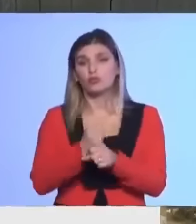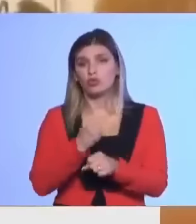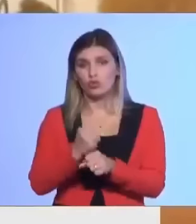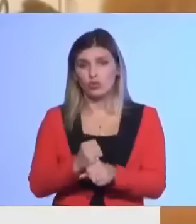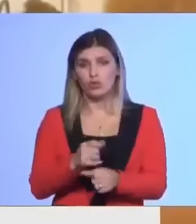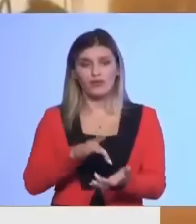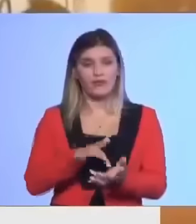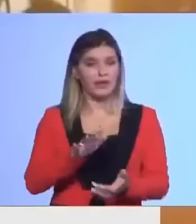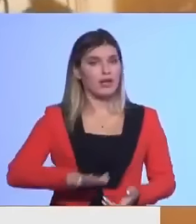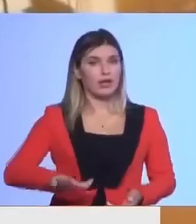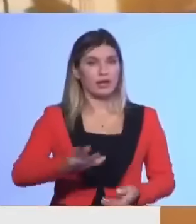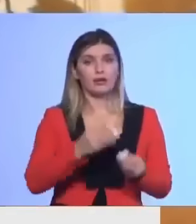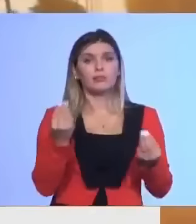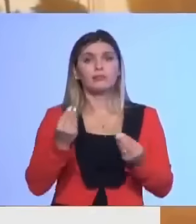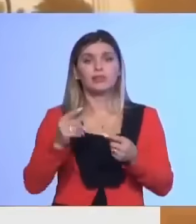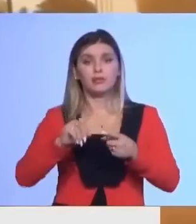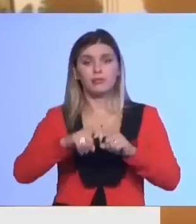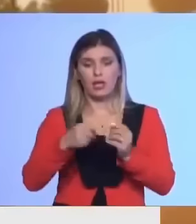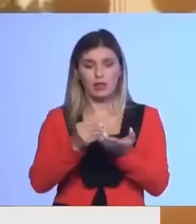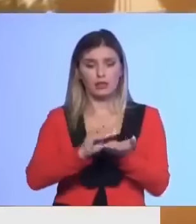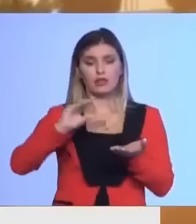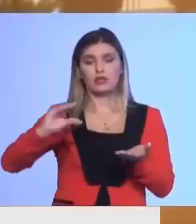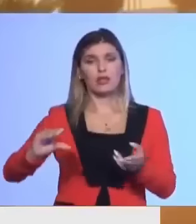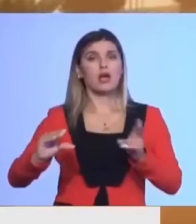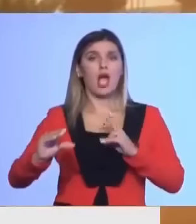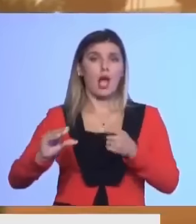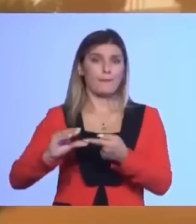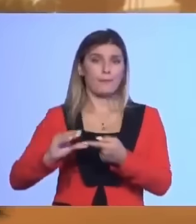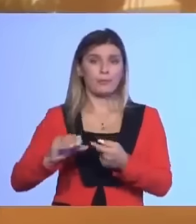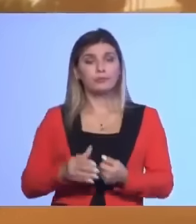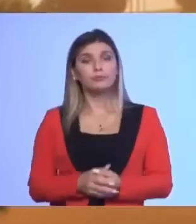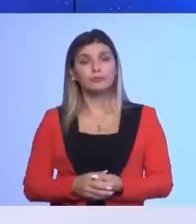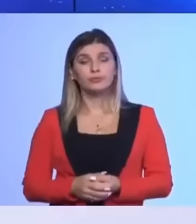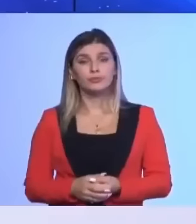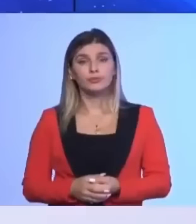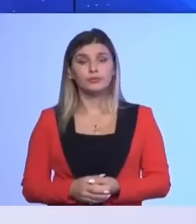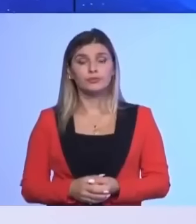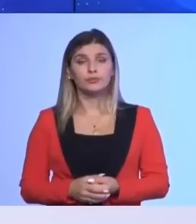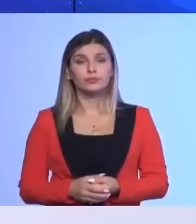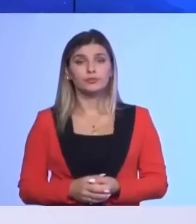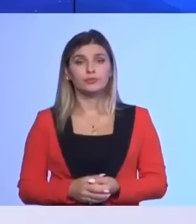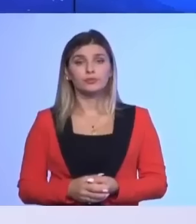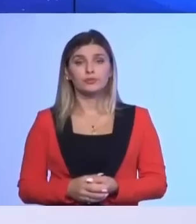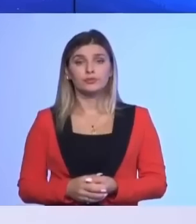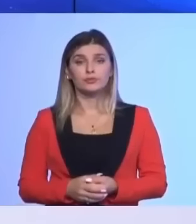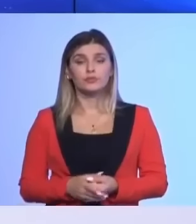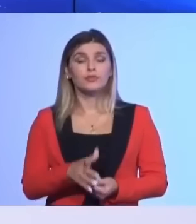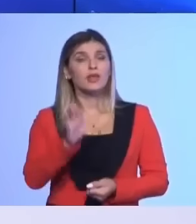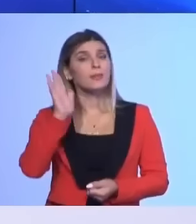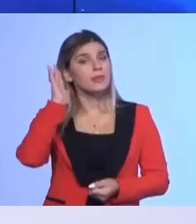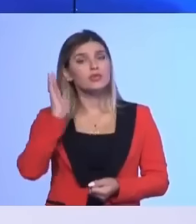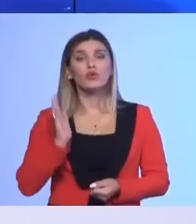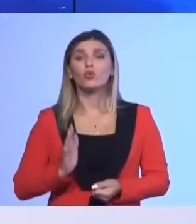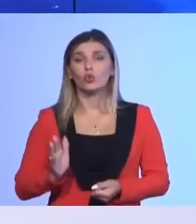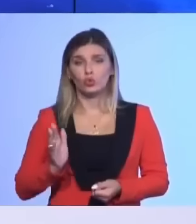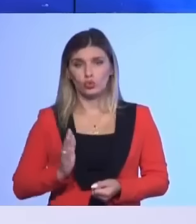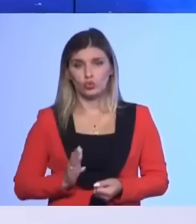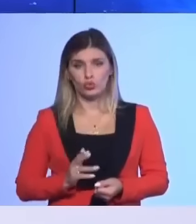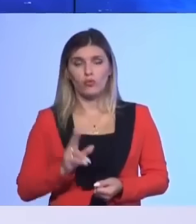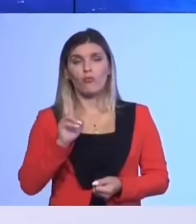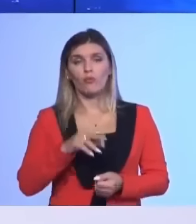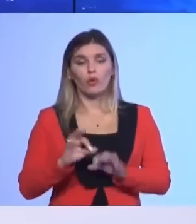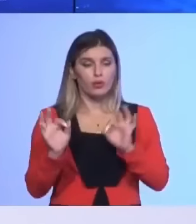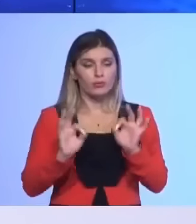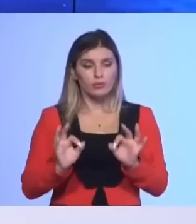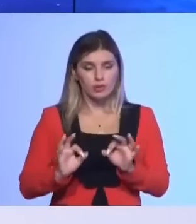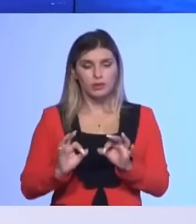bulevard, pasi që mjetet janë dalë për realizimin e këtij projekti. Ministria e Kulturës ka organizuar pritje për nder